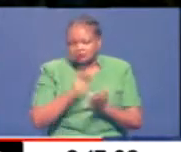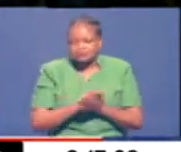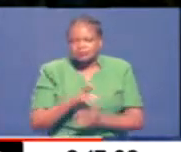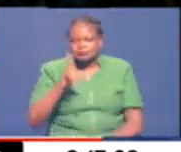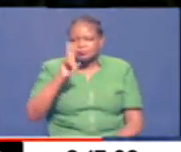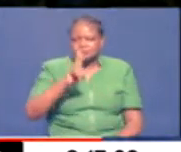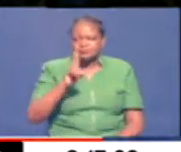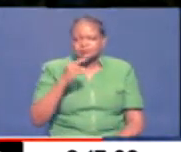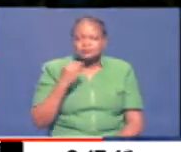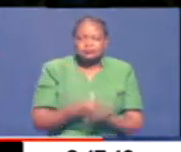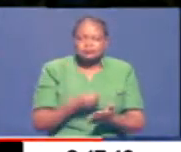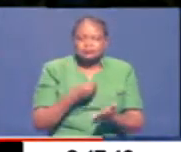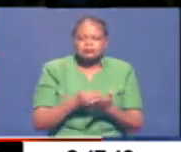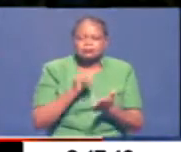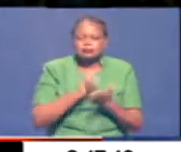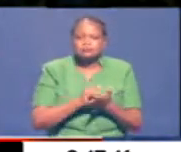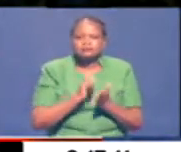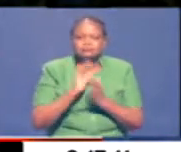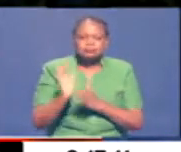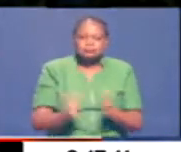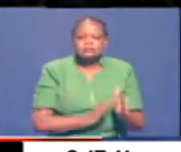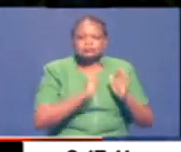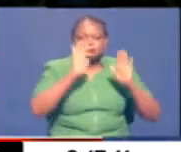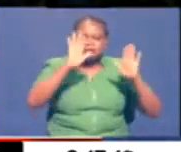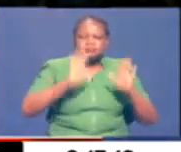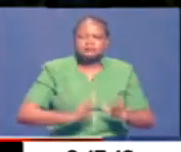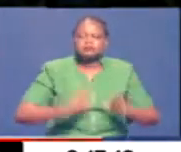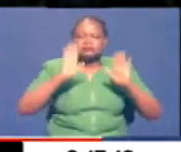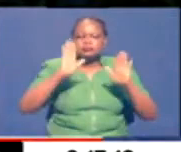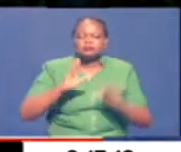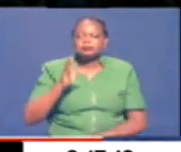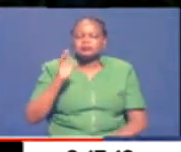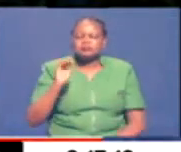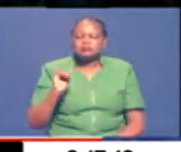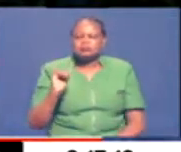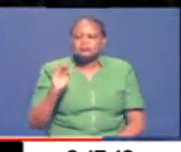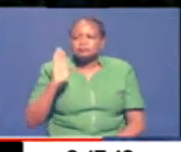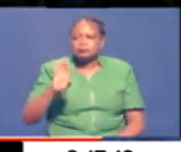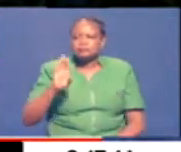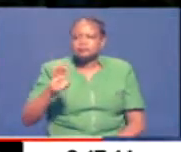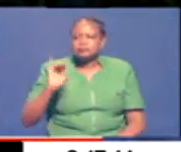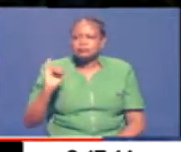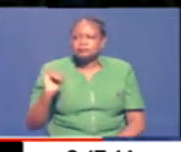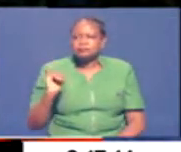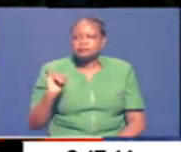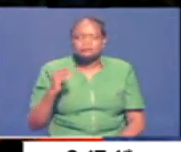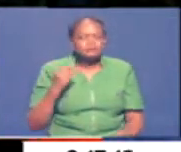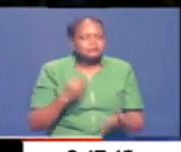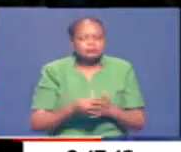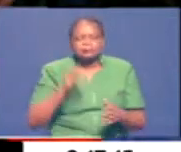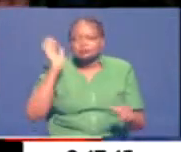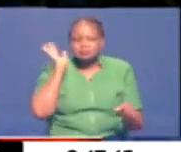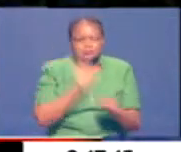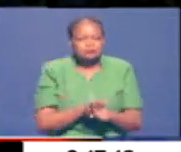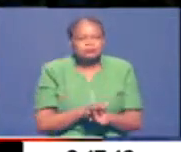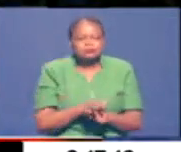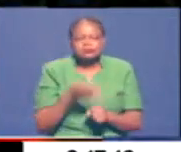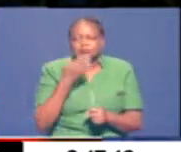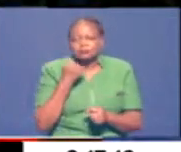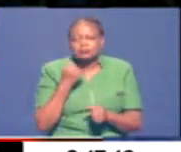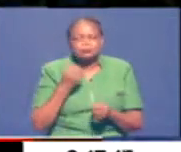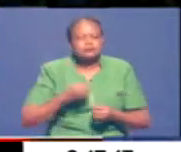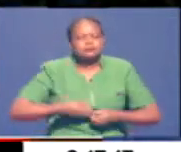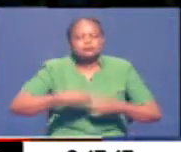pesa yote walikuwa wameweka juu ya kampeni ya BBI. Hizo billions zote wakuje wazipee